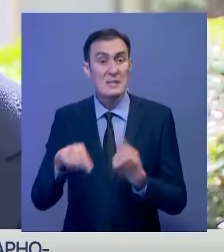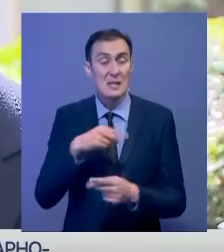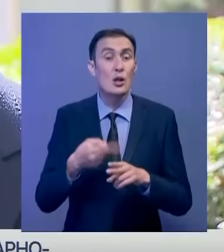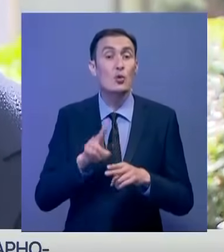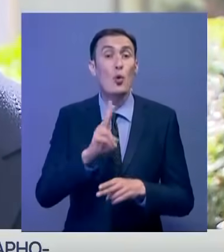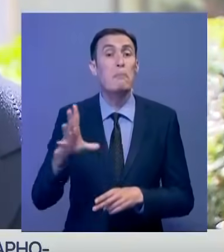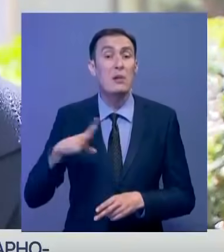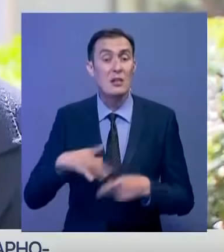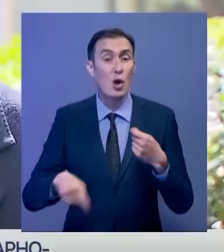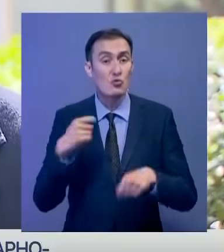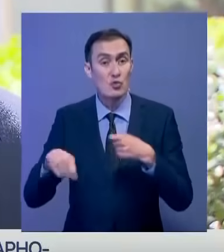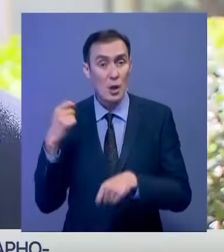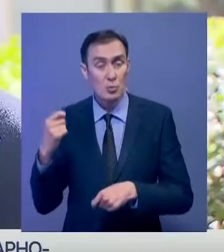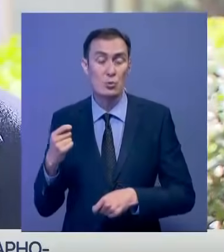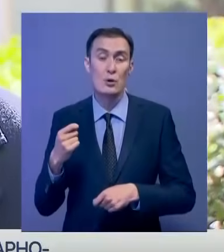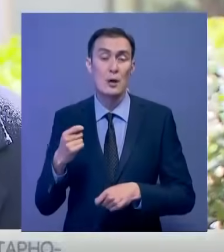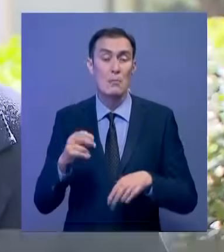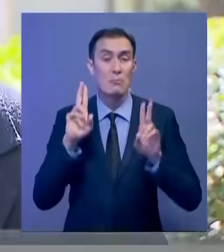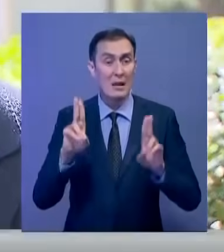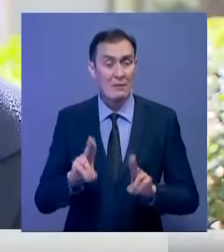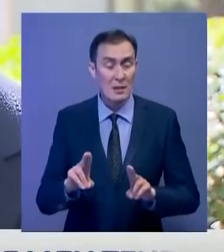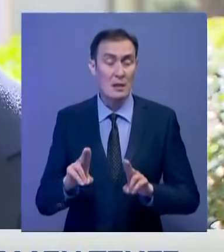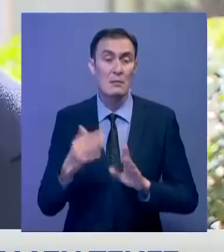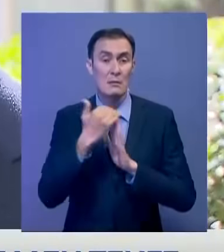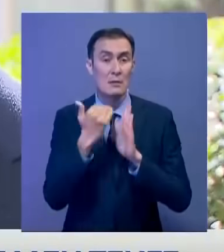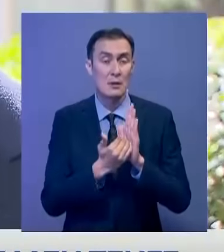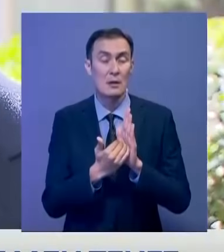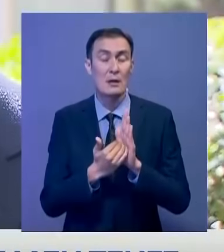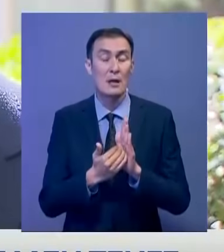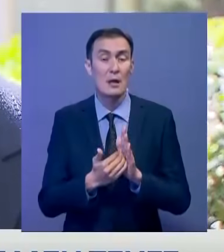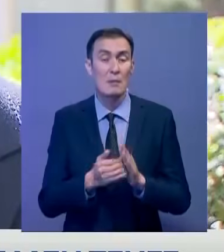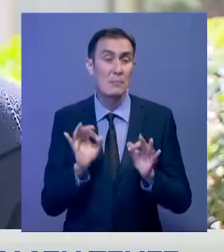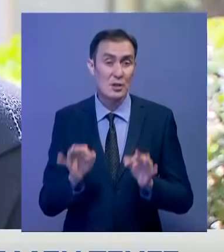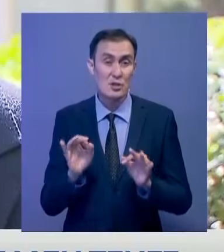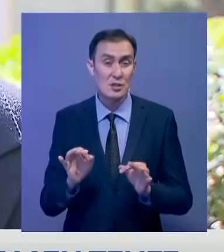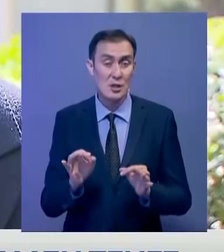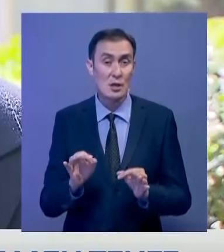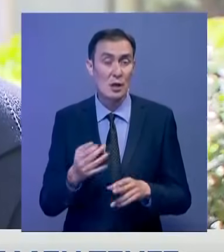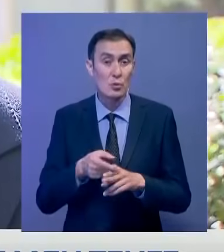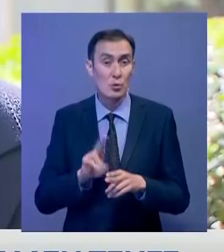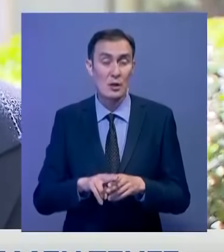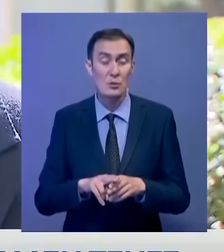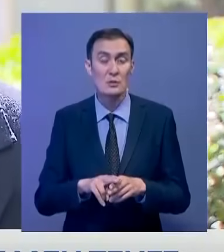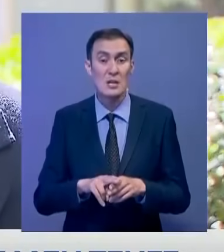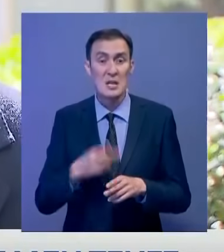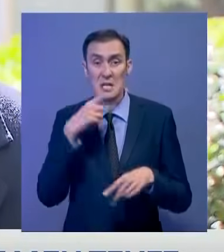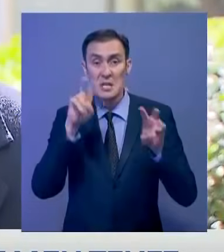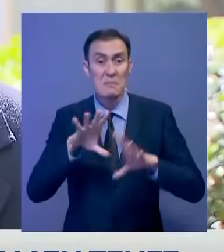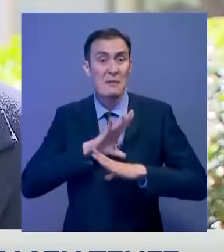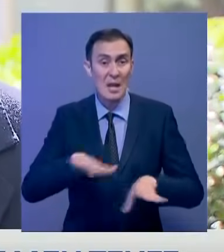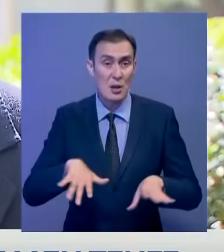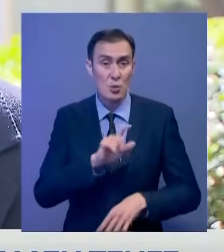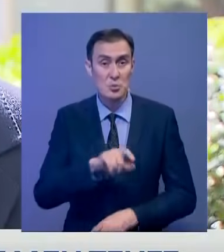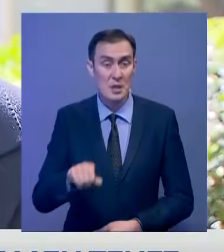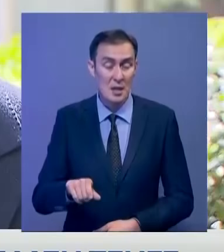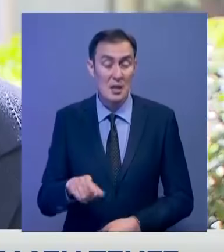которые нарушали условия проекта ОШИК, то есть практически не регистрировали и не сканировали